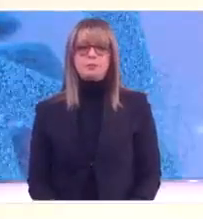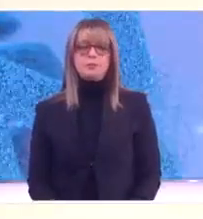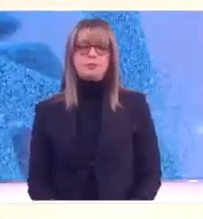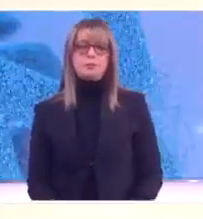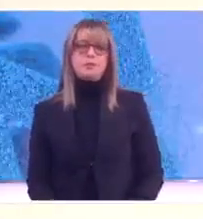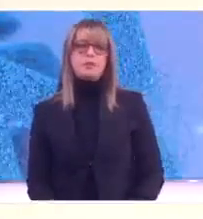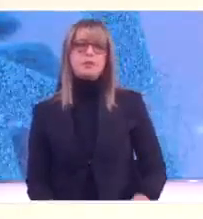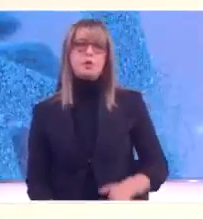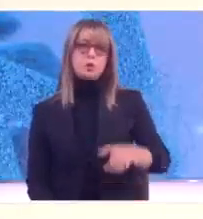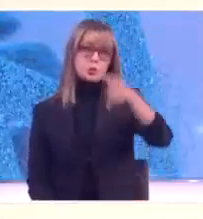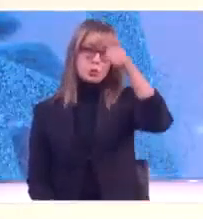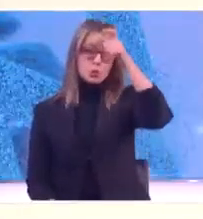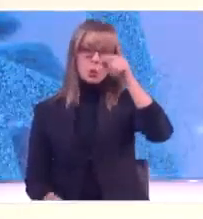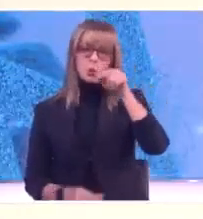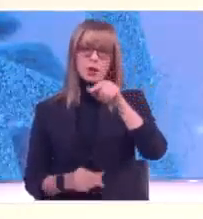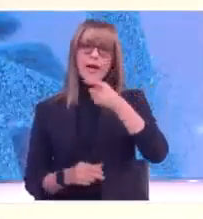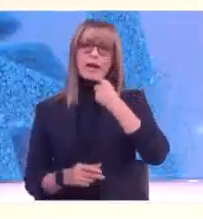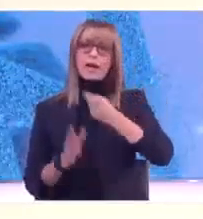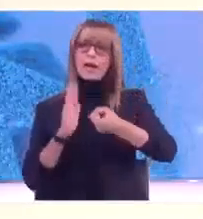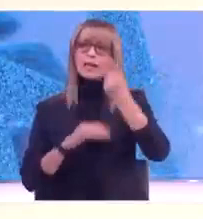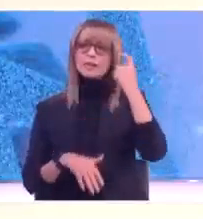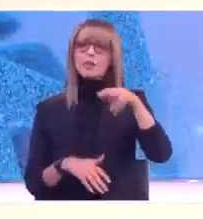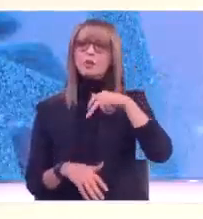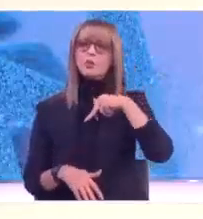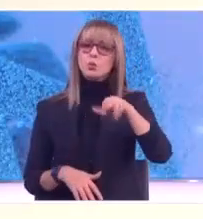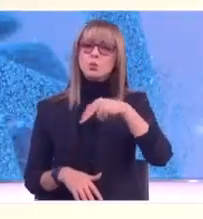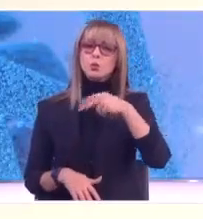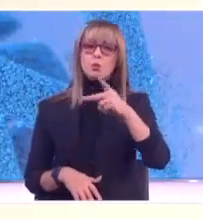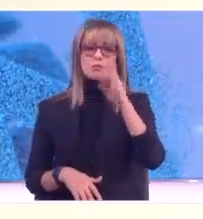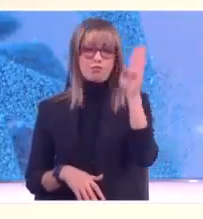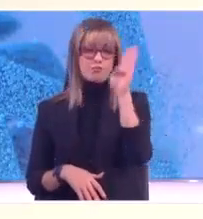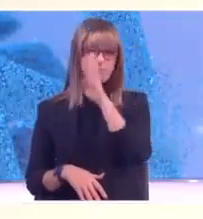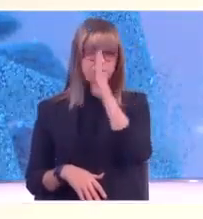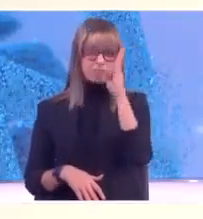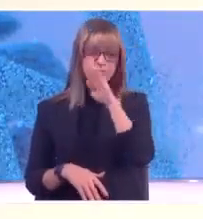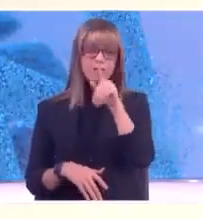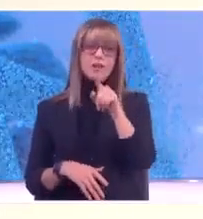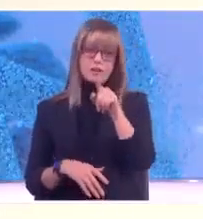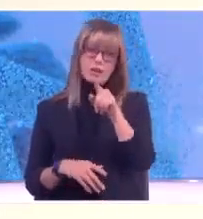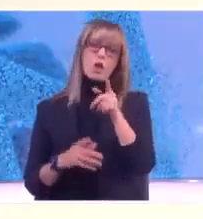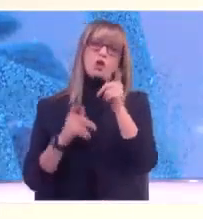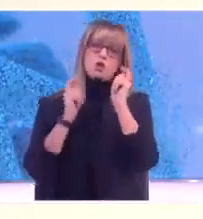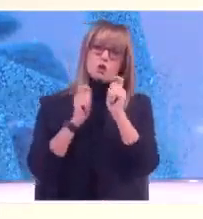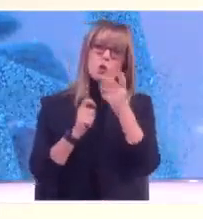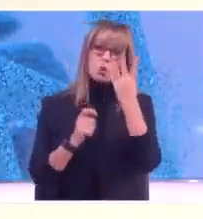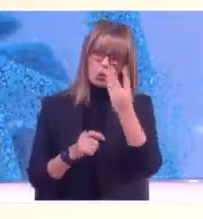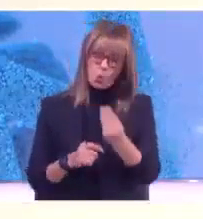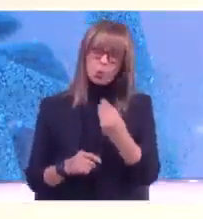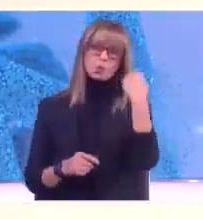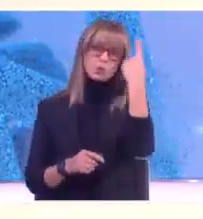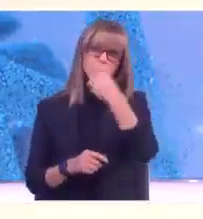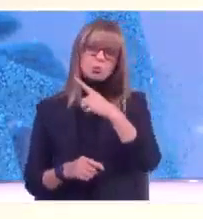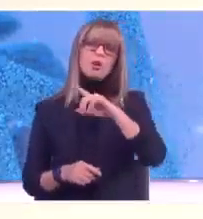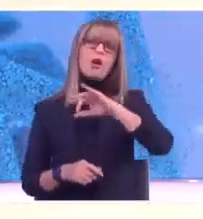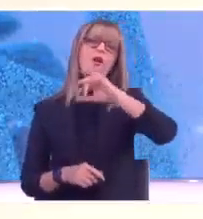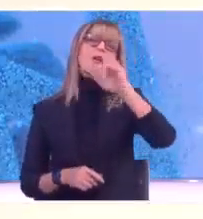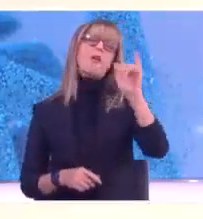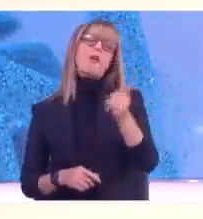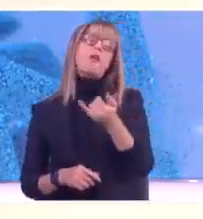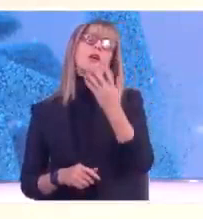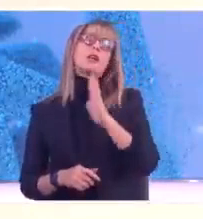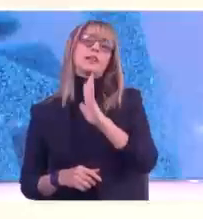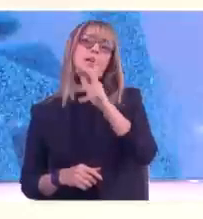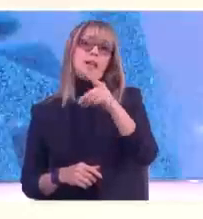Türkiye eskiden yürütmede iki başlılığı kaldıramadığı için ağır bedeller ödediği